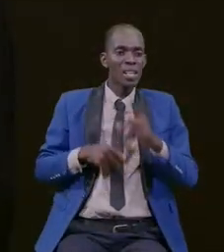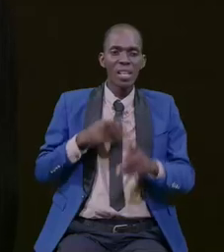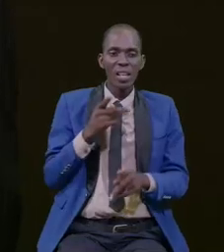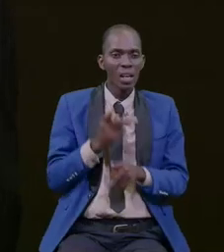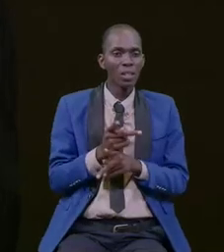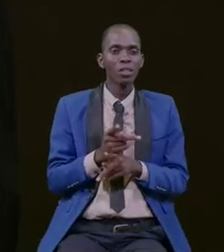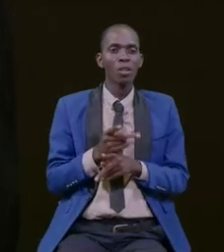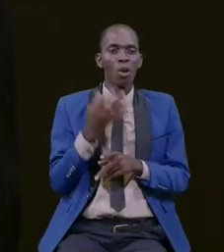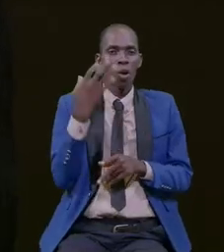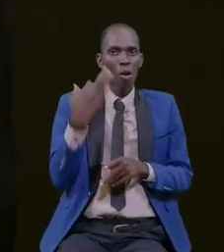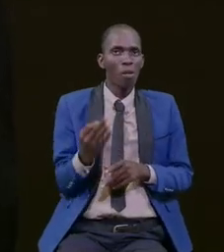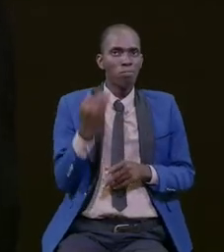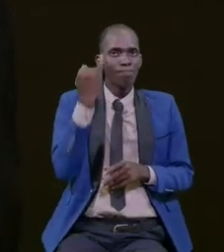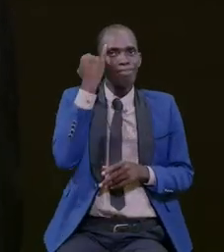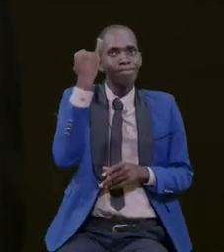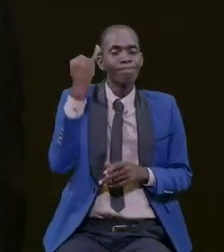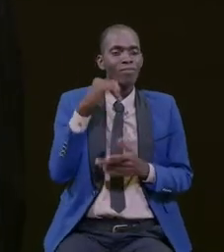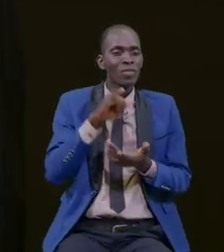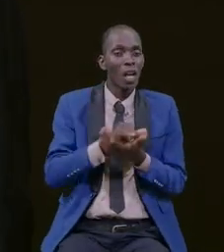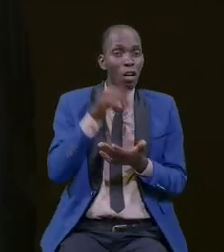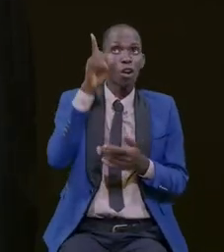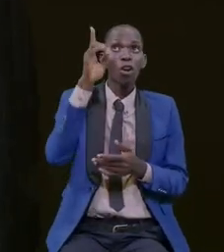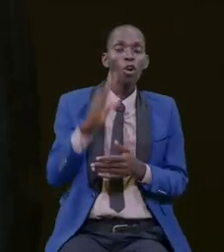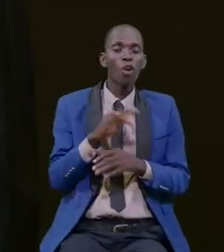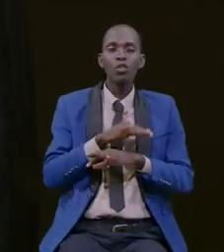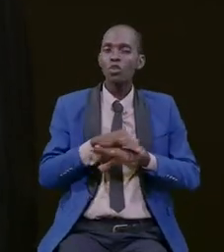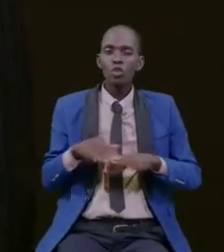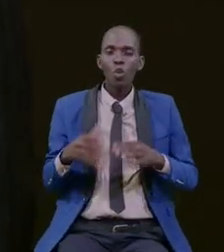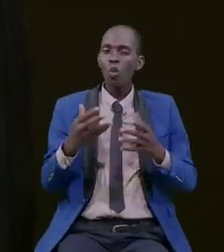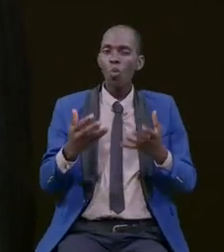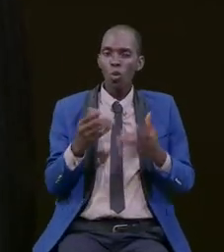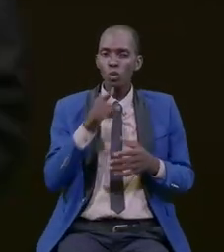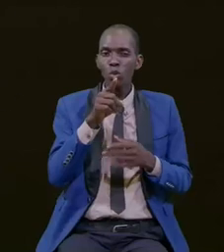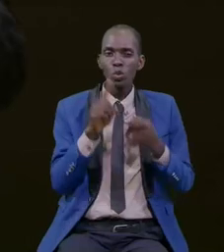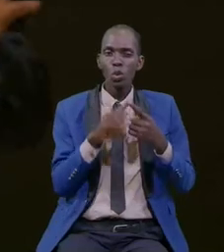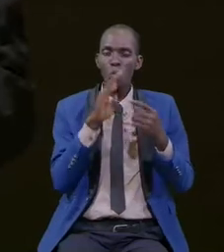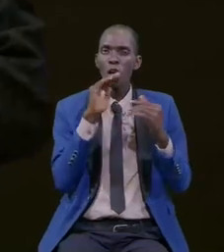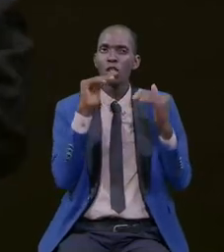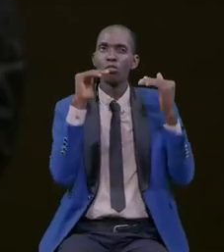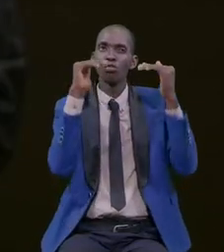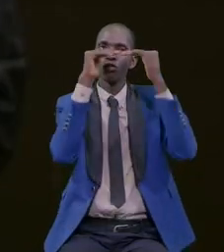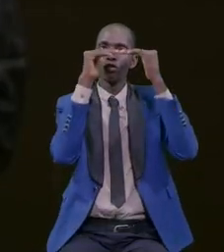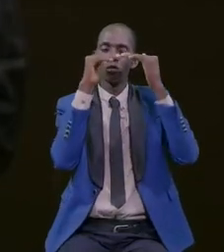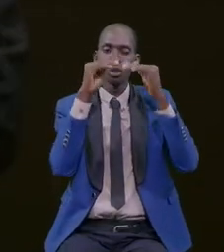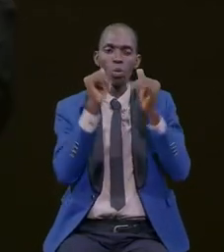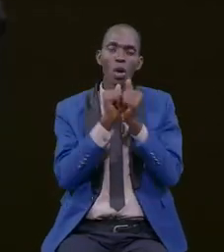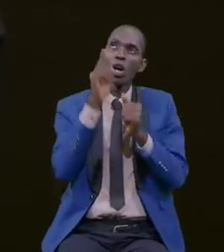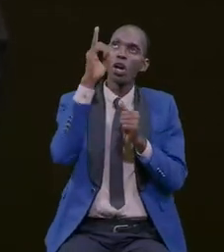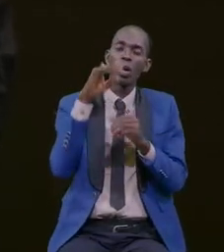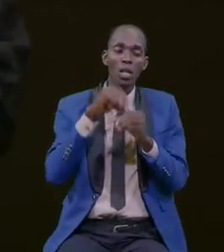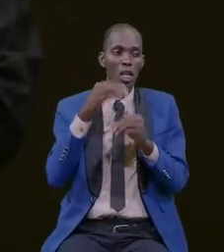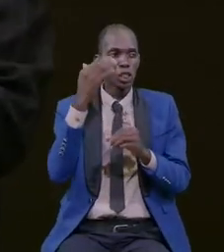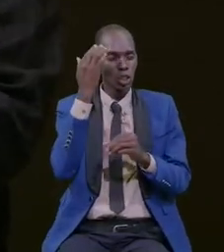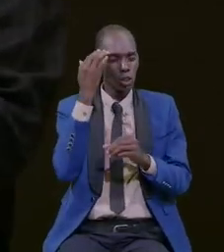voulait pas qu'il soit comme lui-même et de manger il faut manger allez manger prenez touchez et vous serez comme